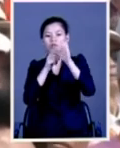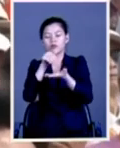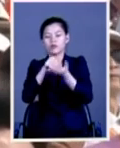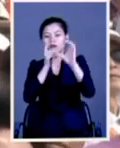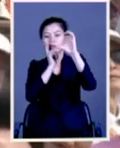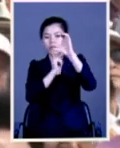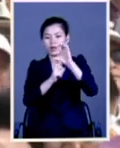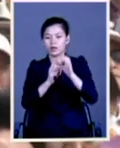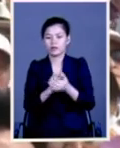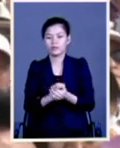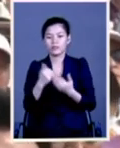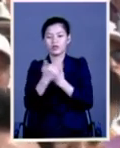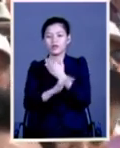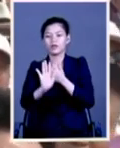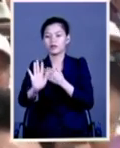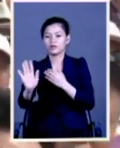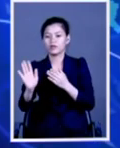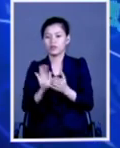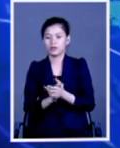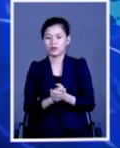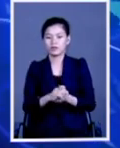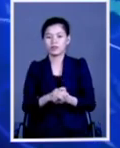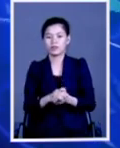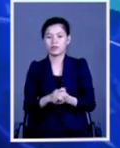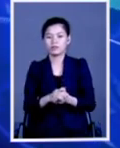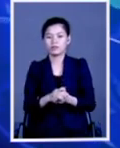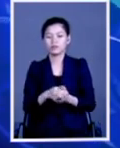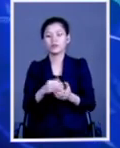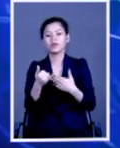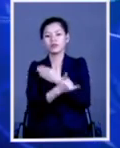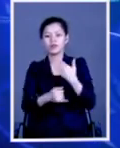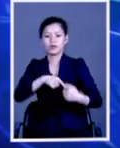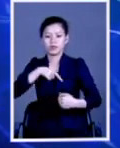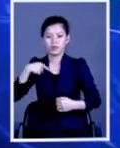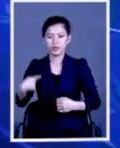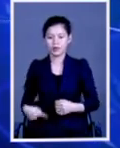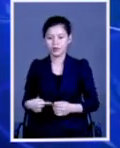นรัฐมนตรีกระทรวงการต่างประเทศแห่งสาธารณรัฐประชาชนจีน